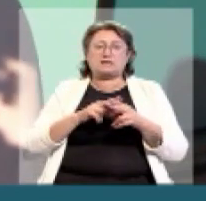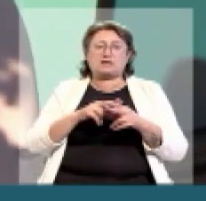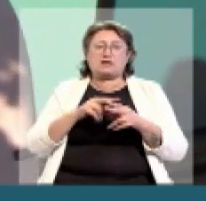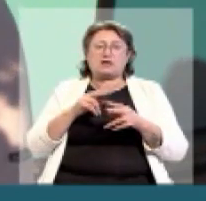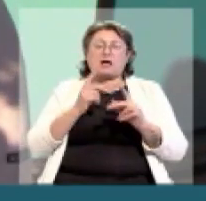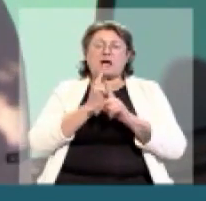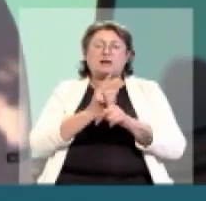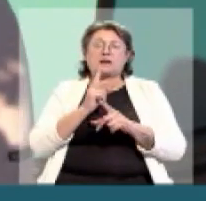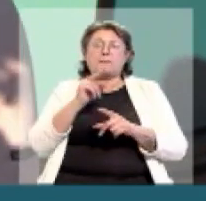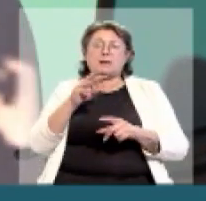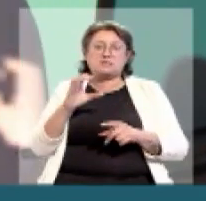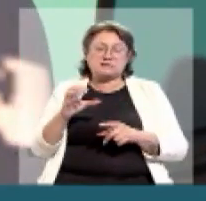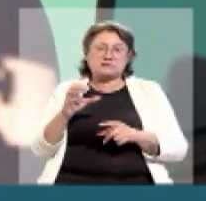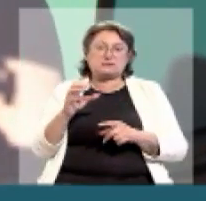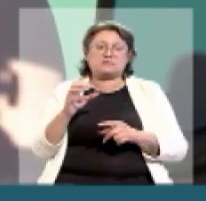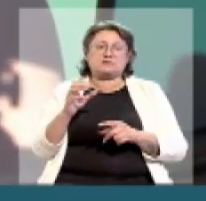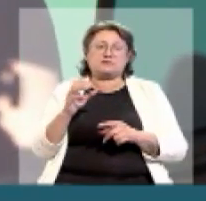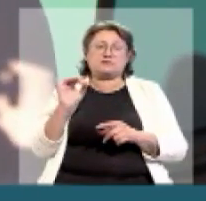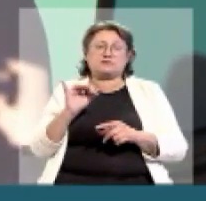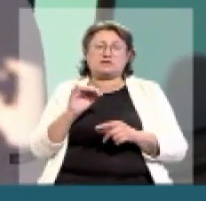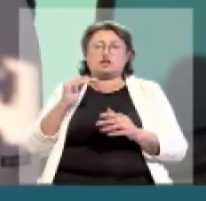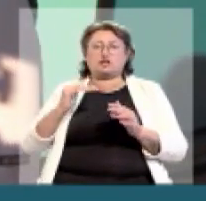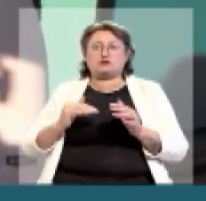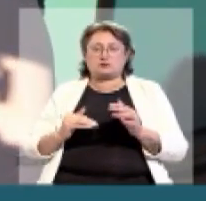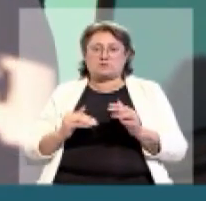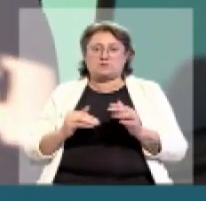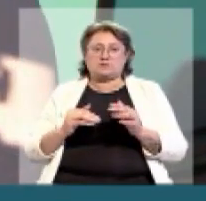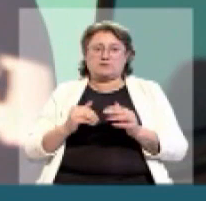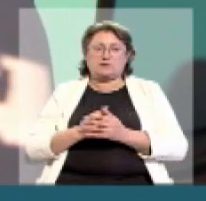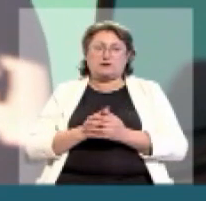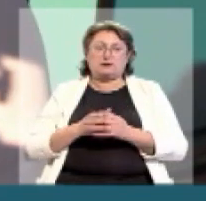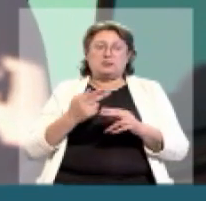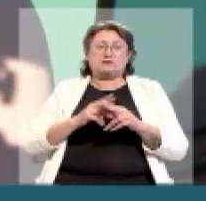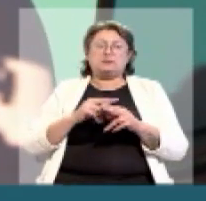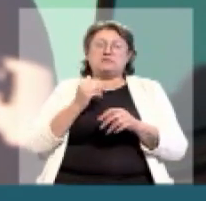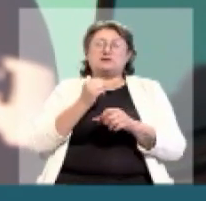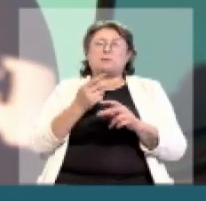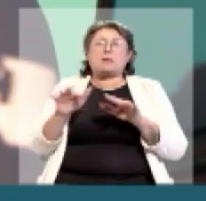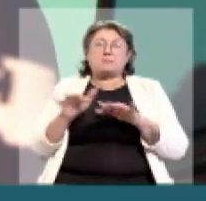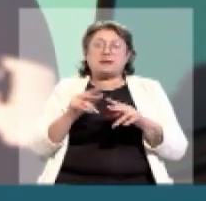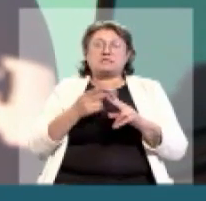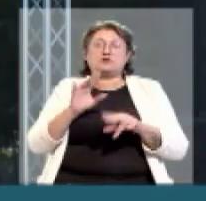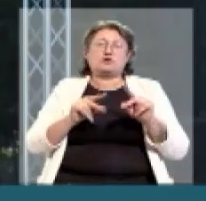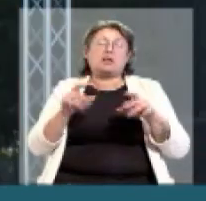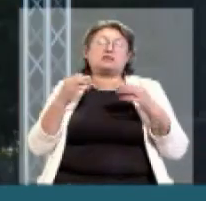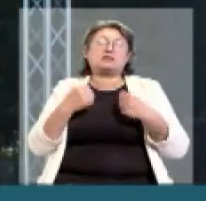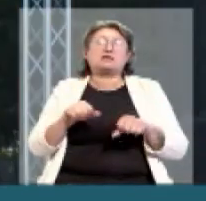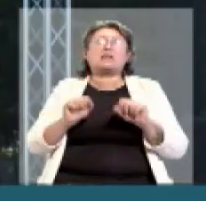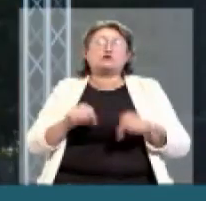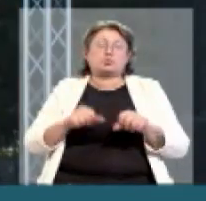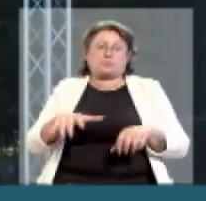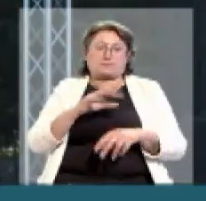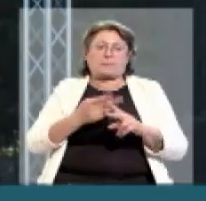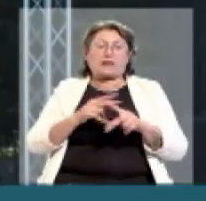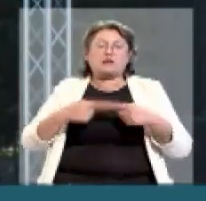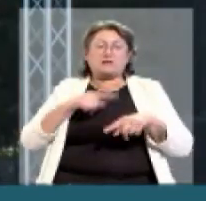это кандидаты в мастера спорта и ниже. Это делает это мероприятие крайне доступным. Организаторы